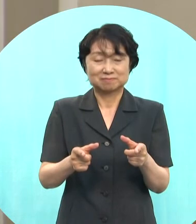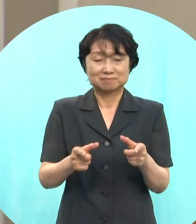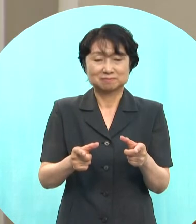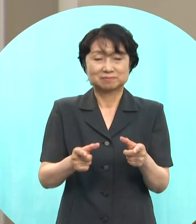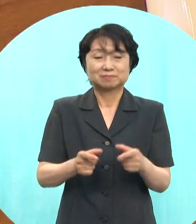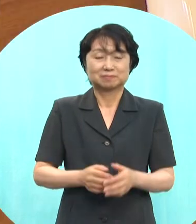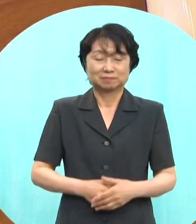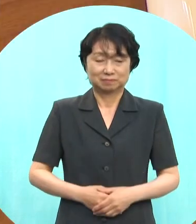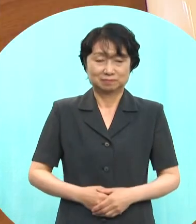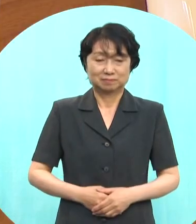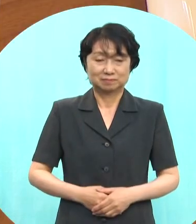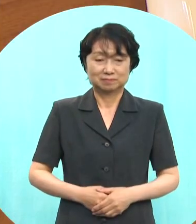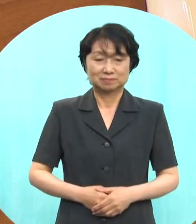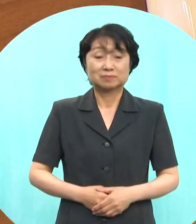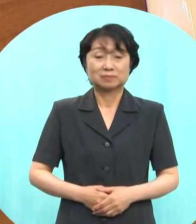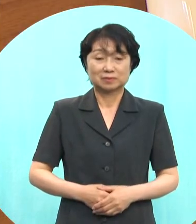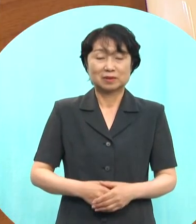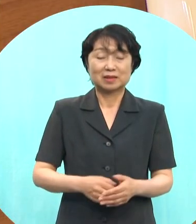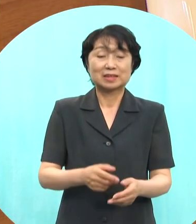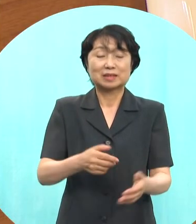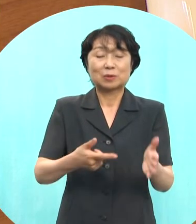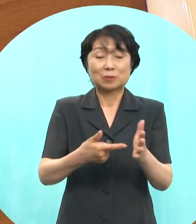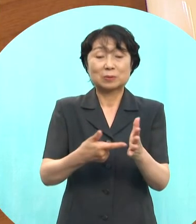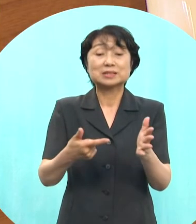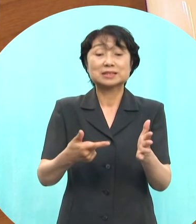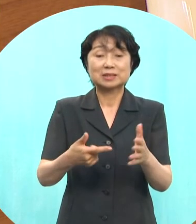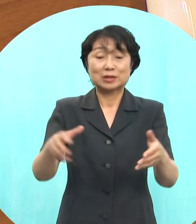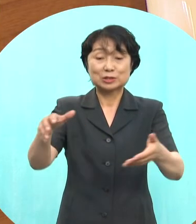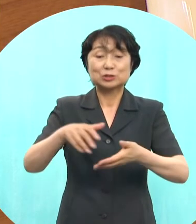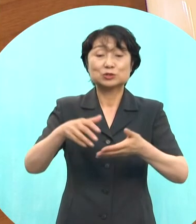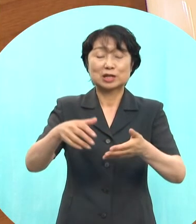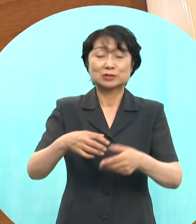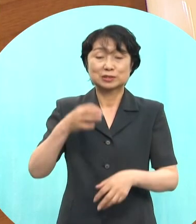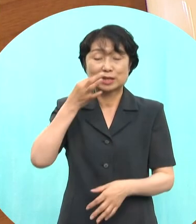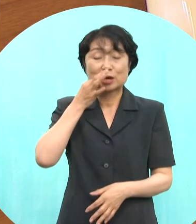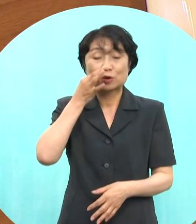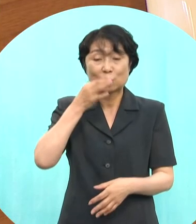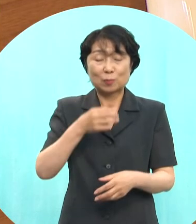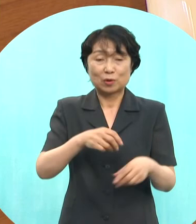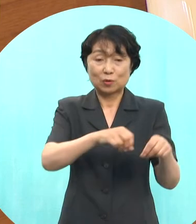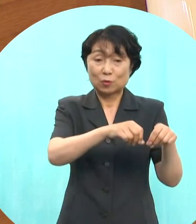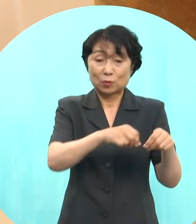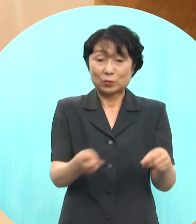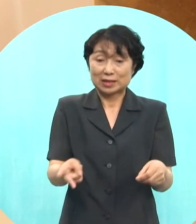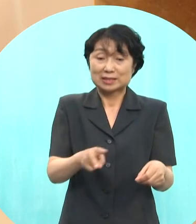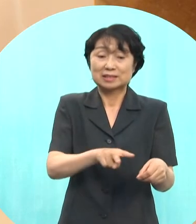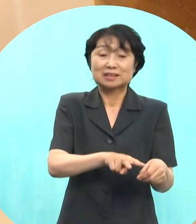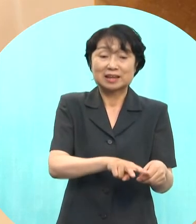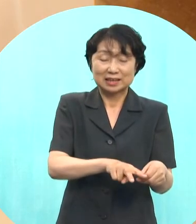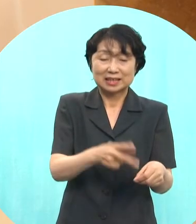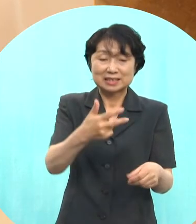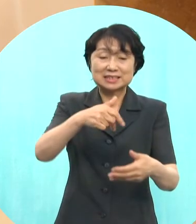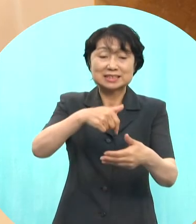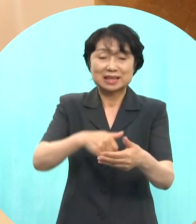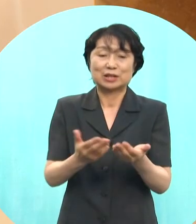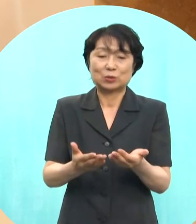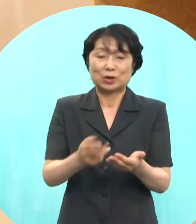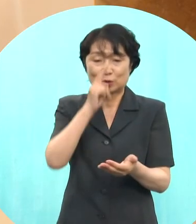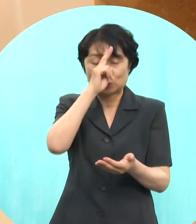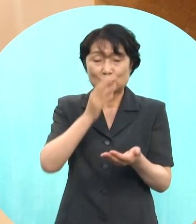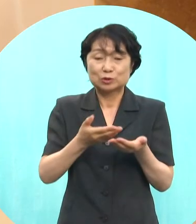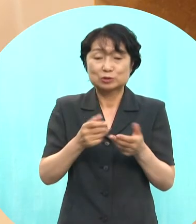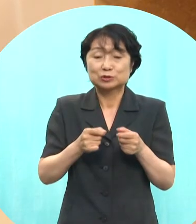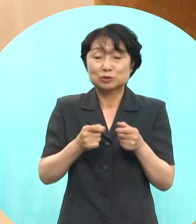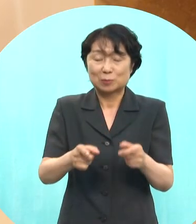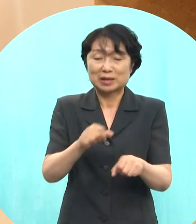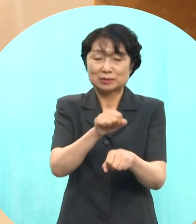ン。なたじま農産では収穫した米を米粉に加工して市内の学校給食の